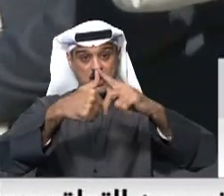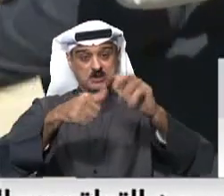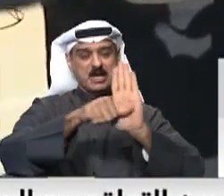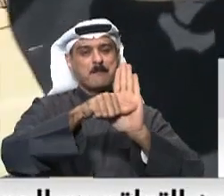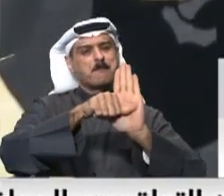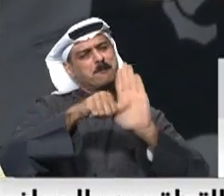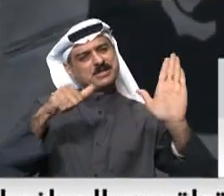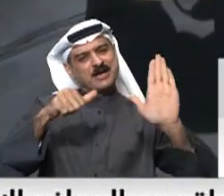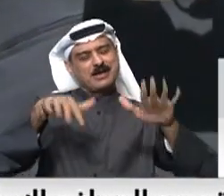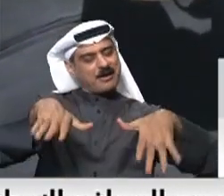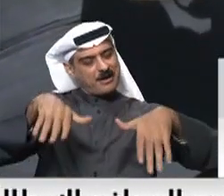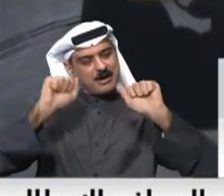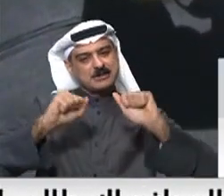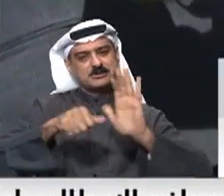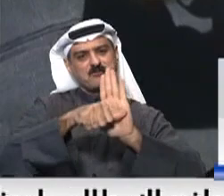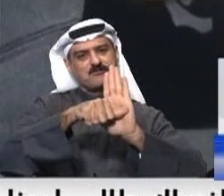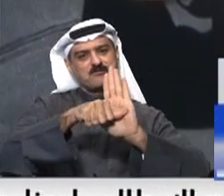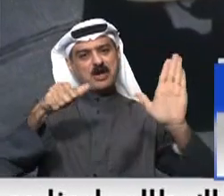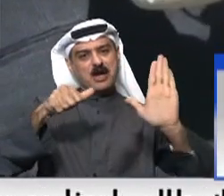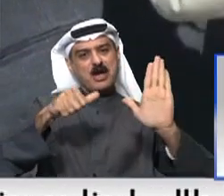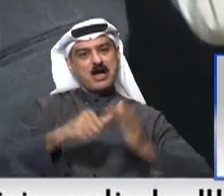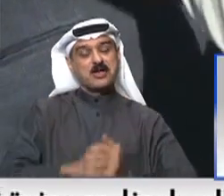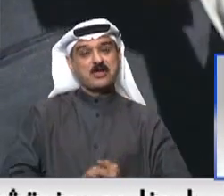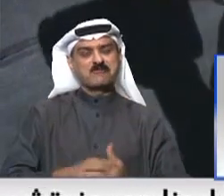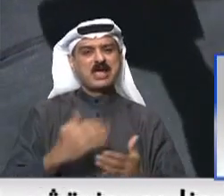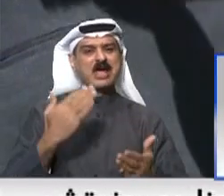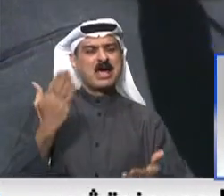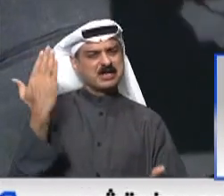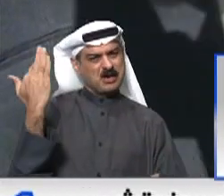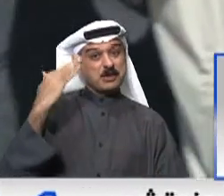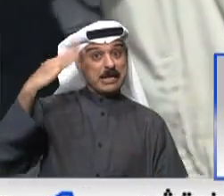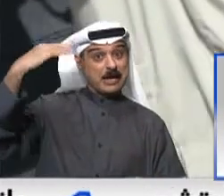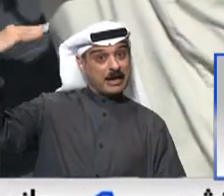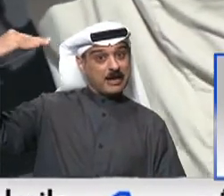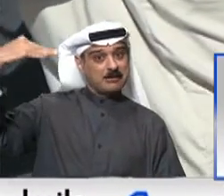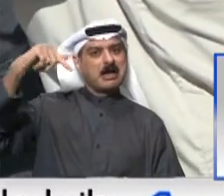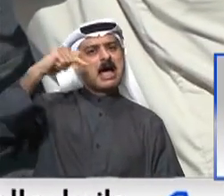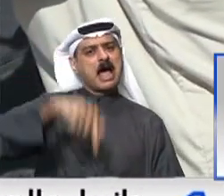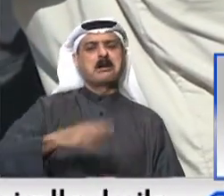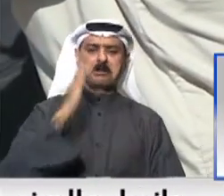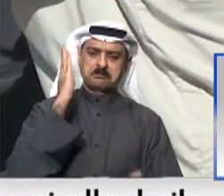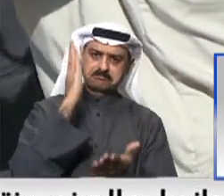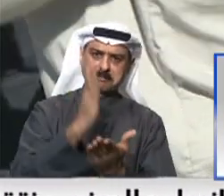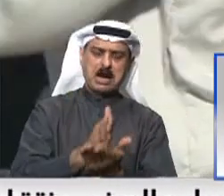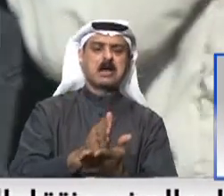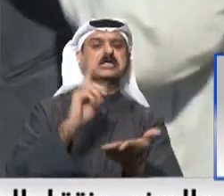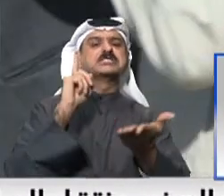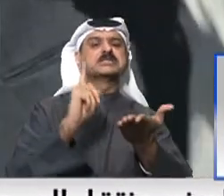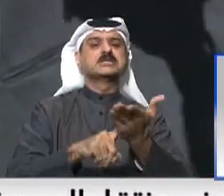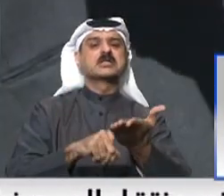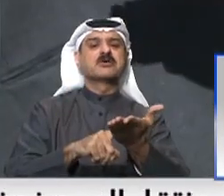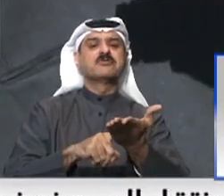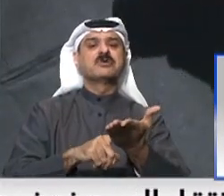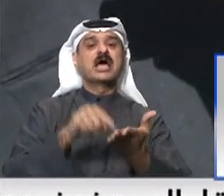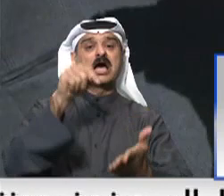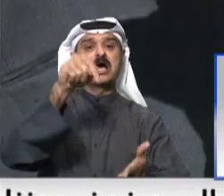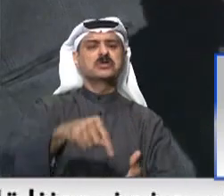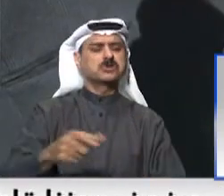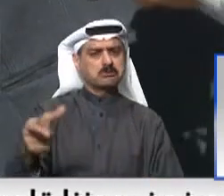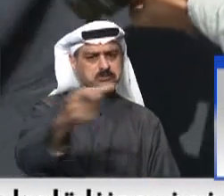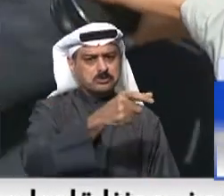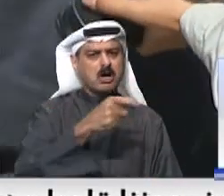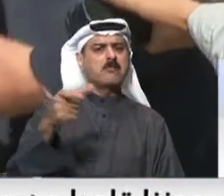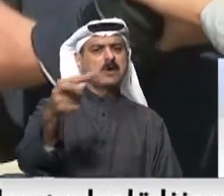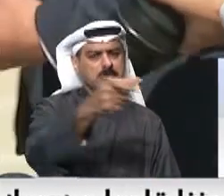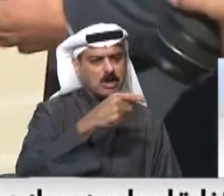لمشروع كان حلم وتحقق ولله الحمد، وبإذن الله راح تكون للجنة الإسكانية ونواب الأمة متابعة حثيثة